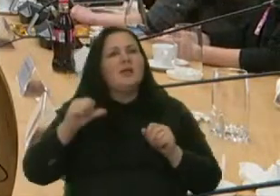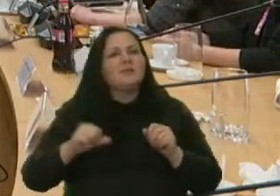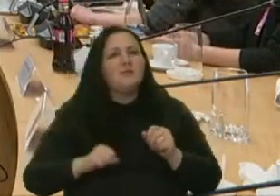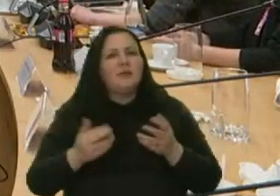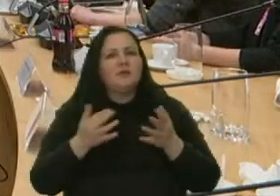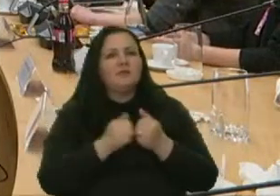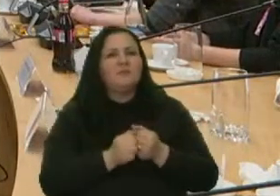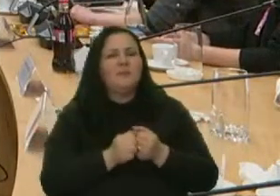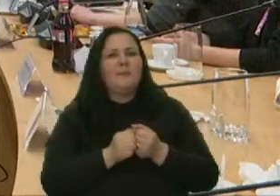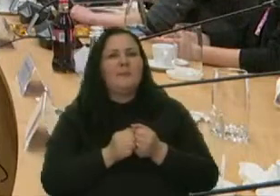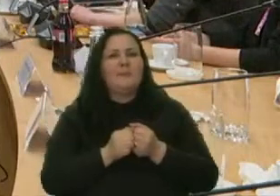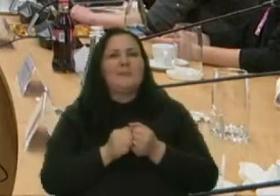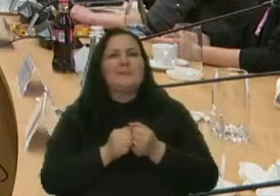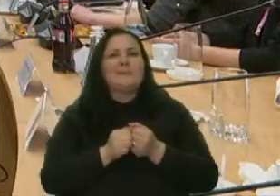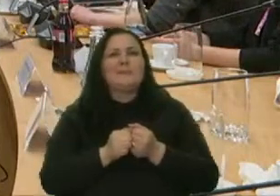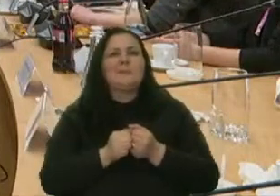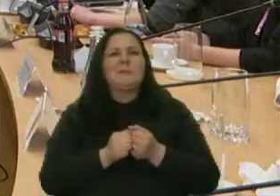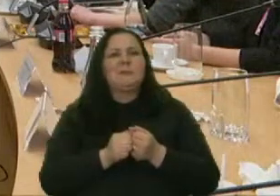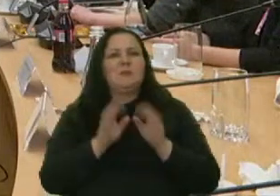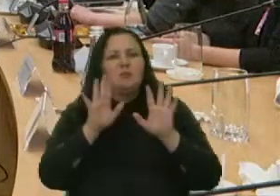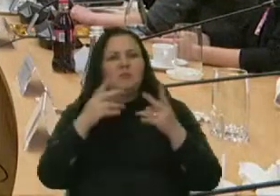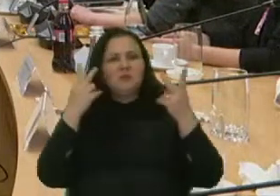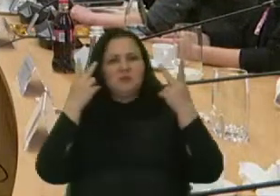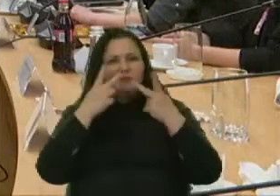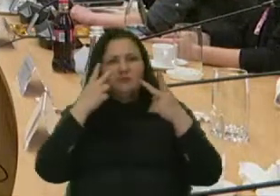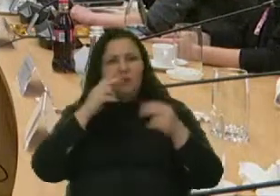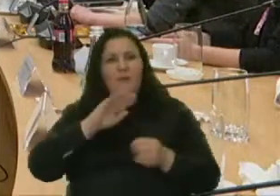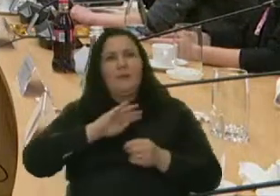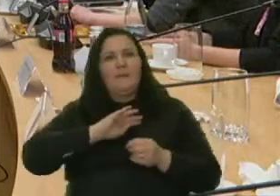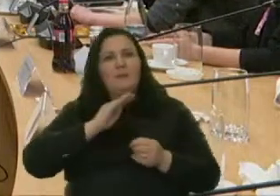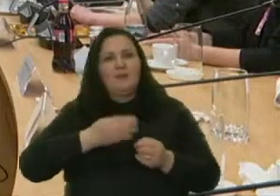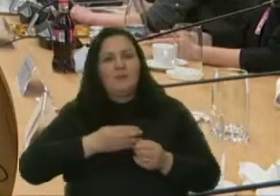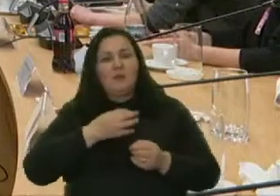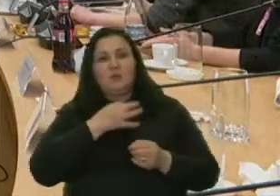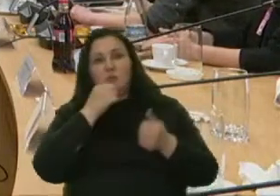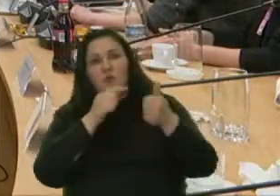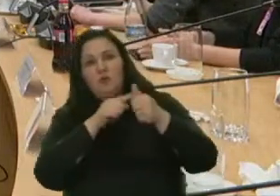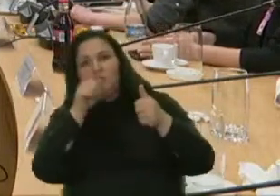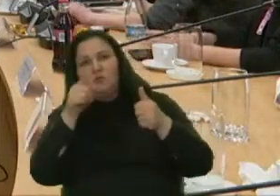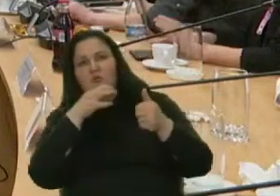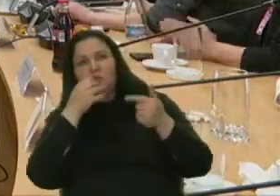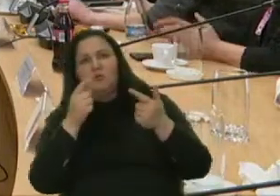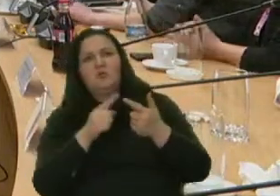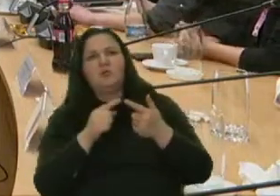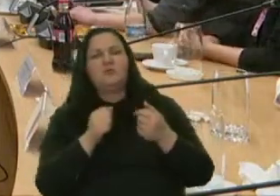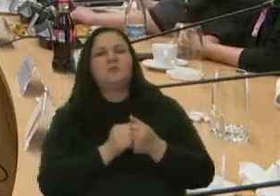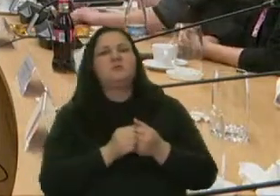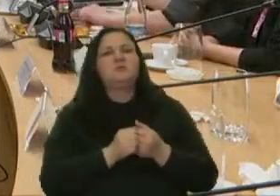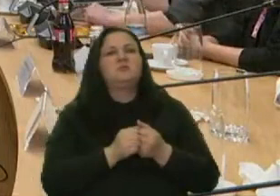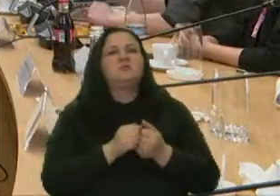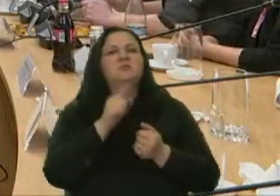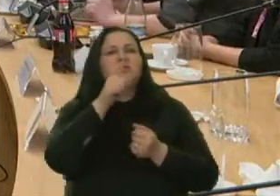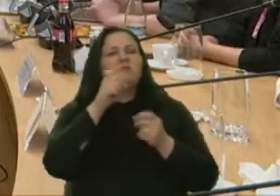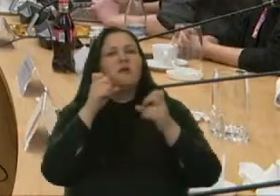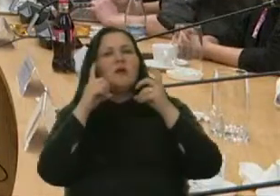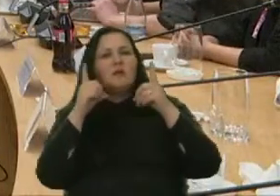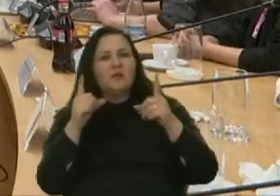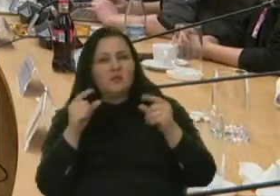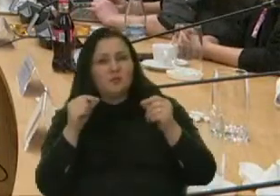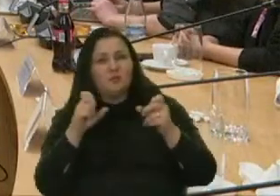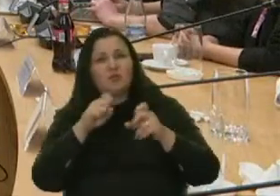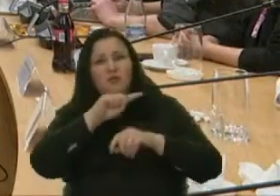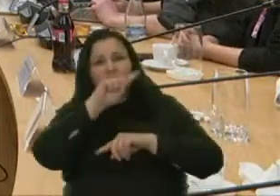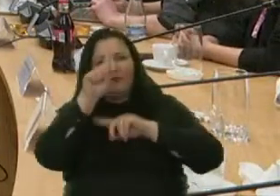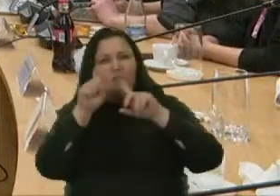spunea și domnul primar că susțină chestia asta acuma să înțeleg că domnul primar susține una și dumneavoastră susțineți alta domnul viceprimar V a răspuns și v a întrebat